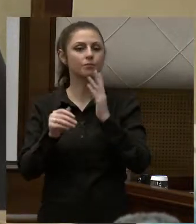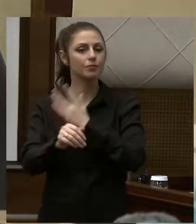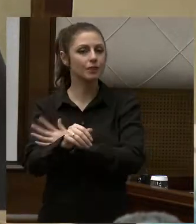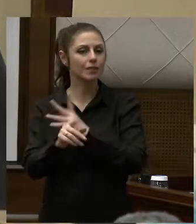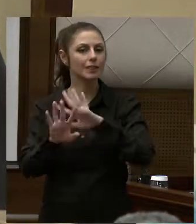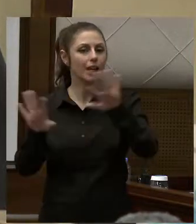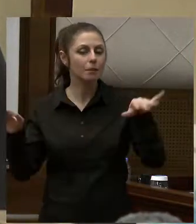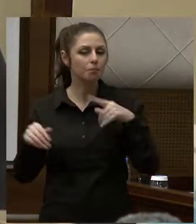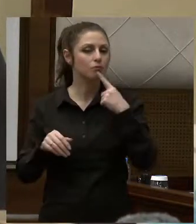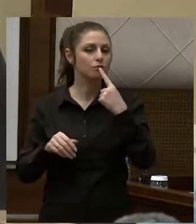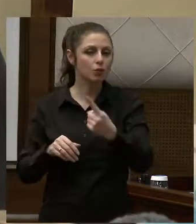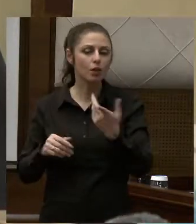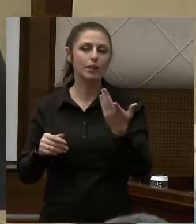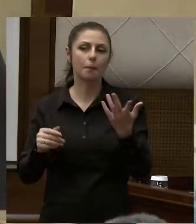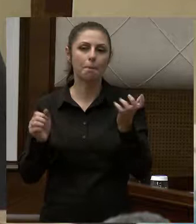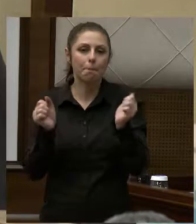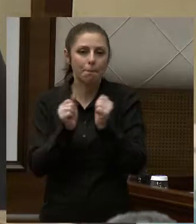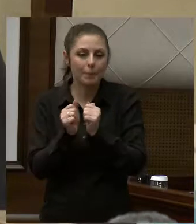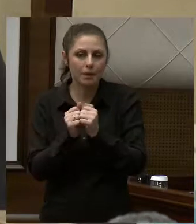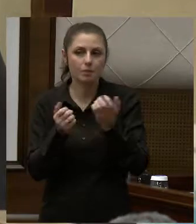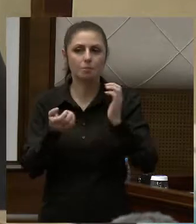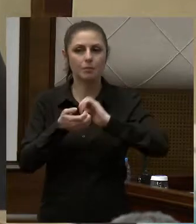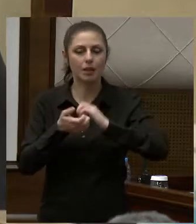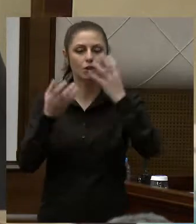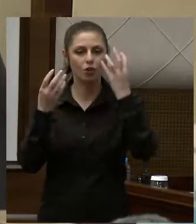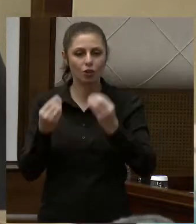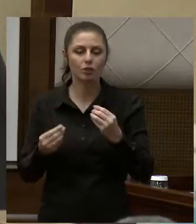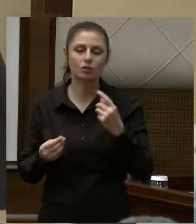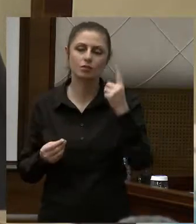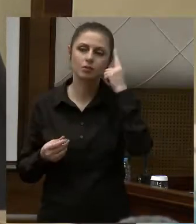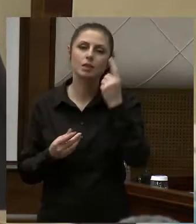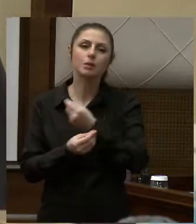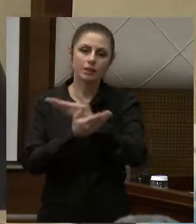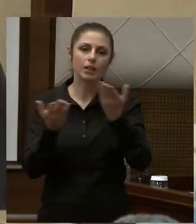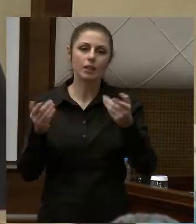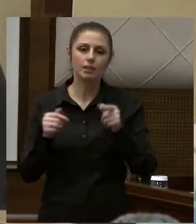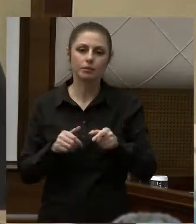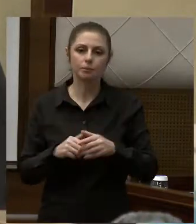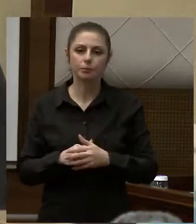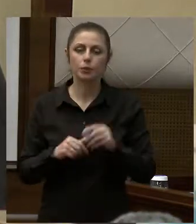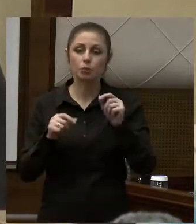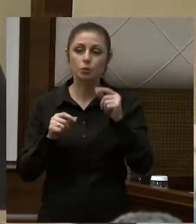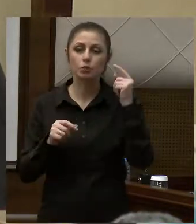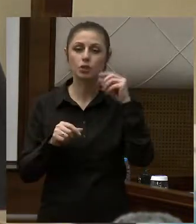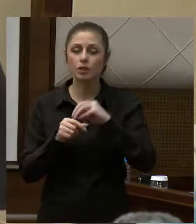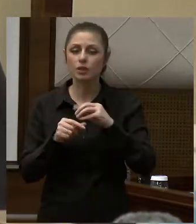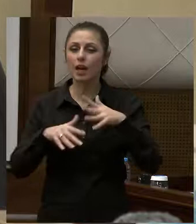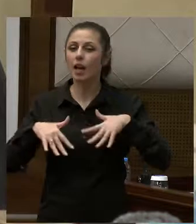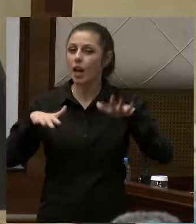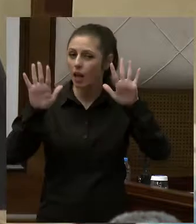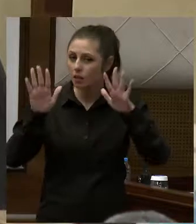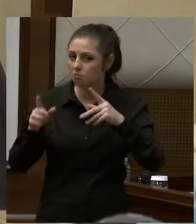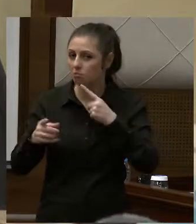olun, uyumayın diye kaç bin kilometre uzaktan gelerek uyardı. Bu noktada eylem ve söylem birliğimiz var